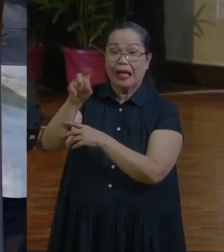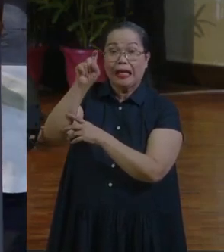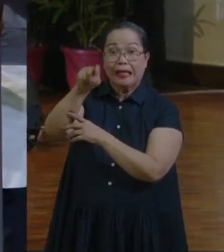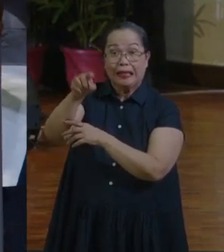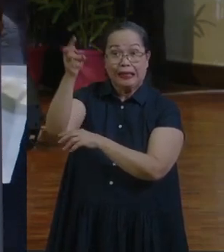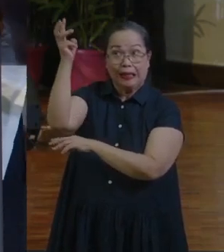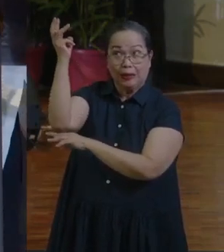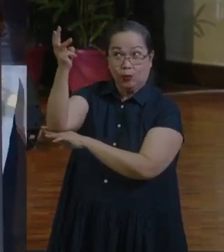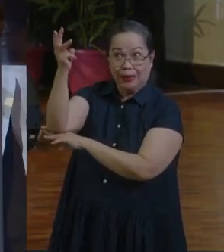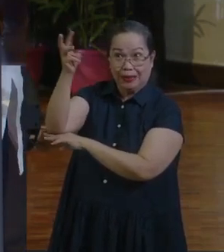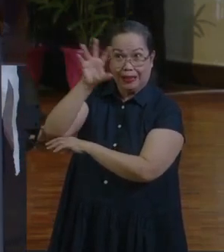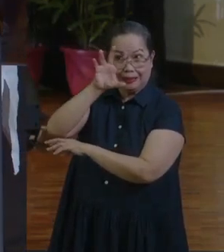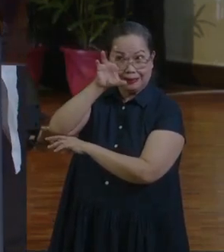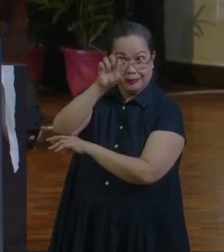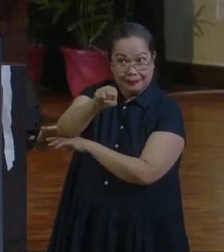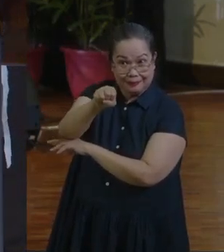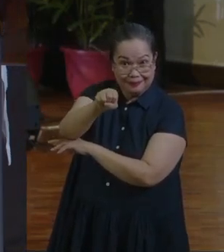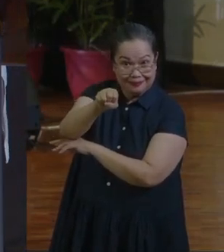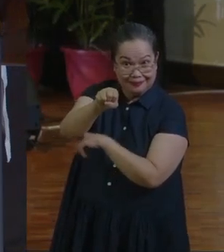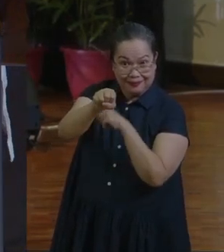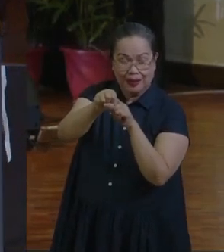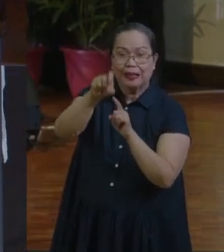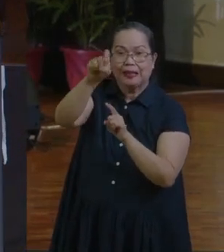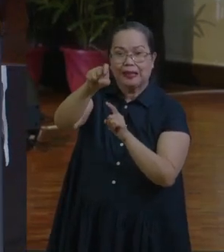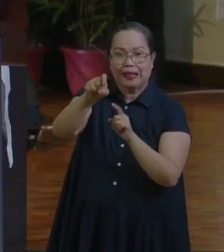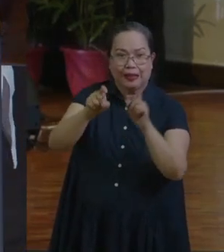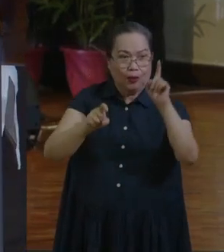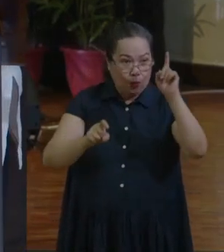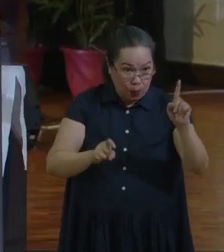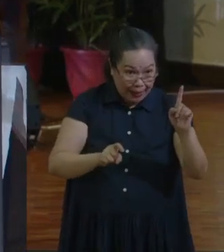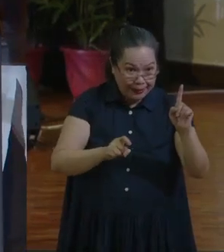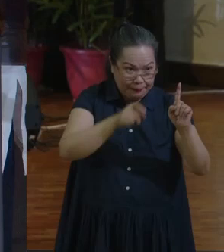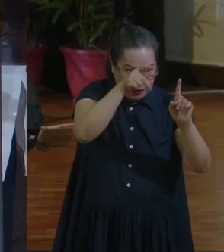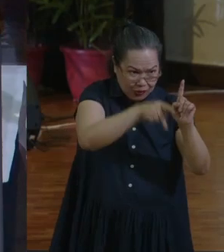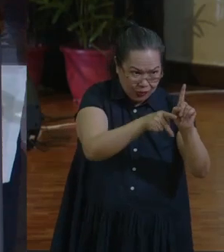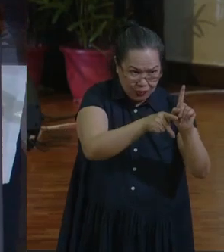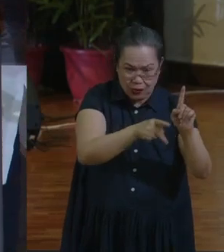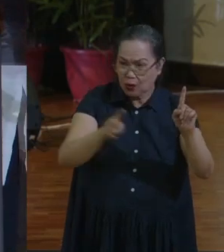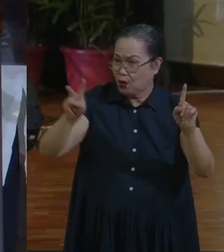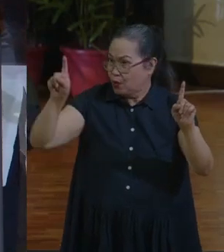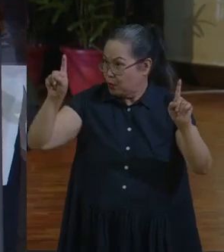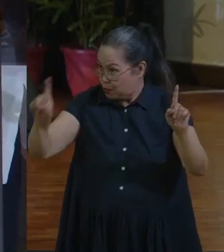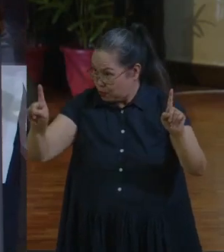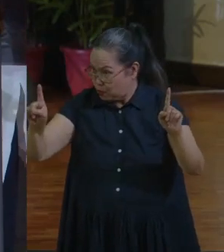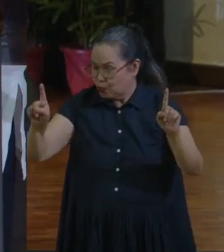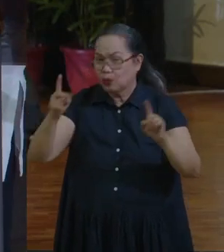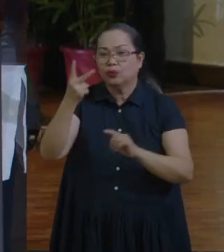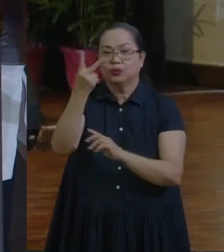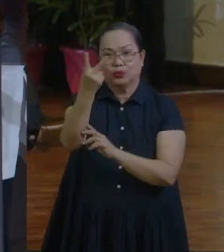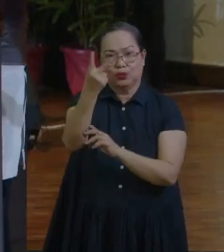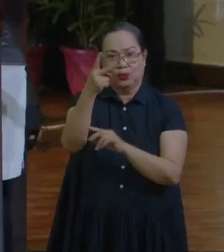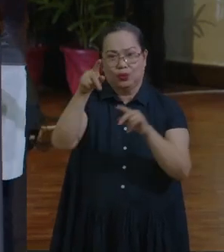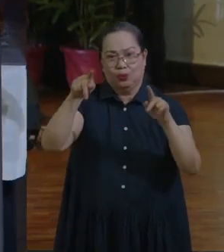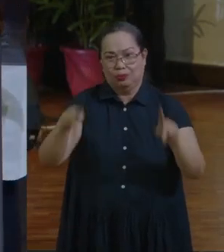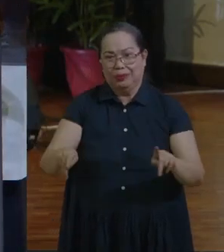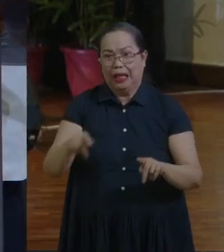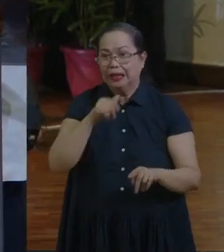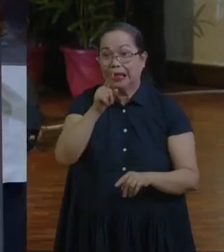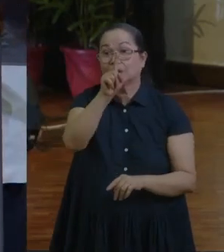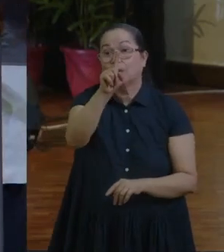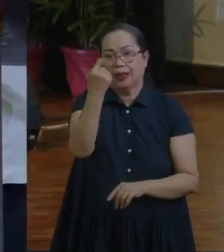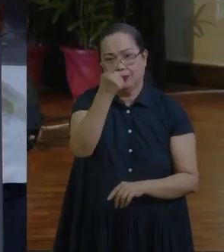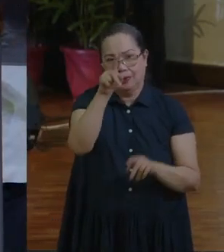is established by 2 or 3 witnesses? So nagpadala siya ng